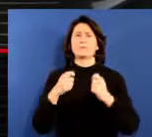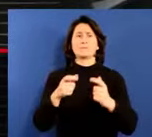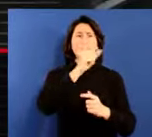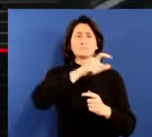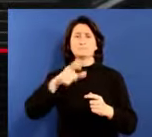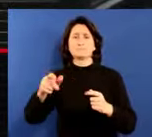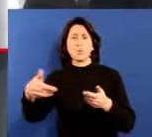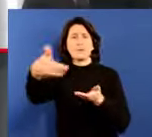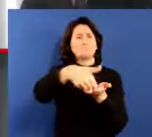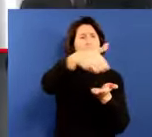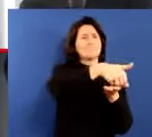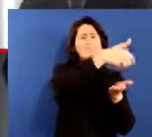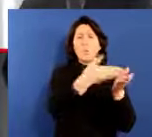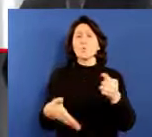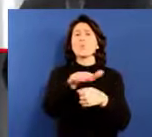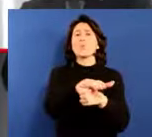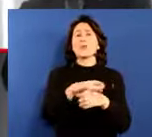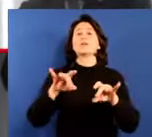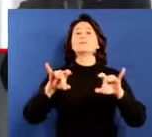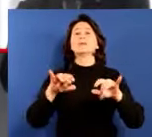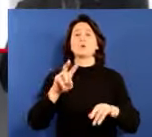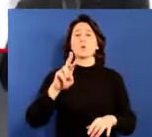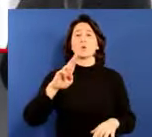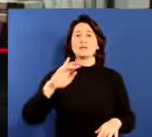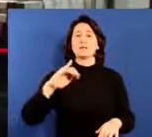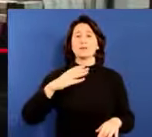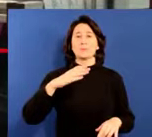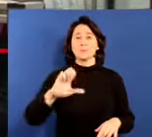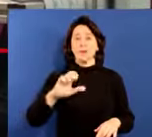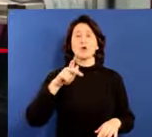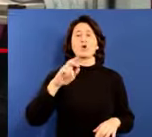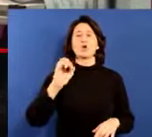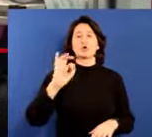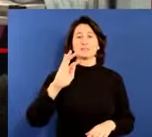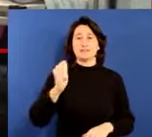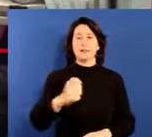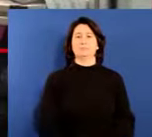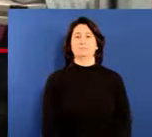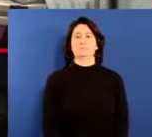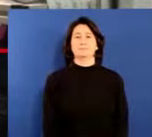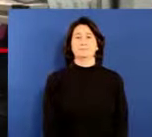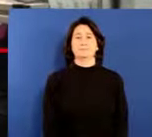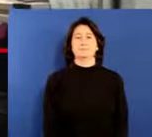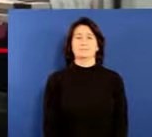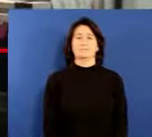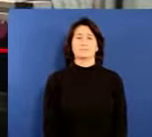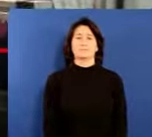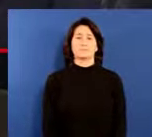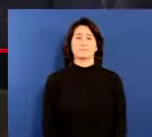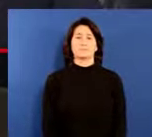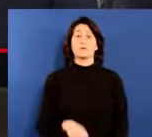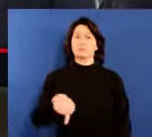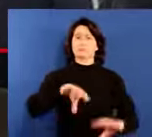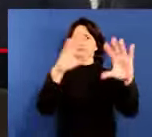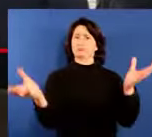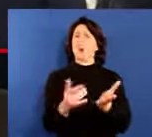auzoan. Zerbitzu okupazionalak adimen desgaitasuna duten 100 pertsona ardetzake eta horrela Uribe Kosta eskualdean dagoen gizarte